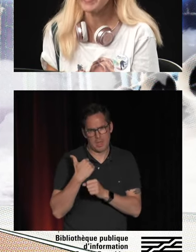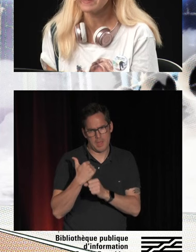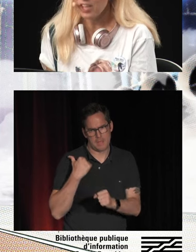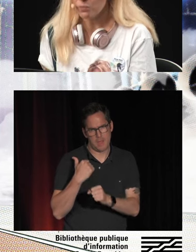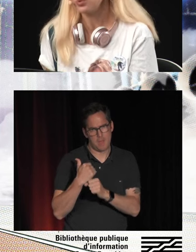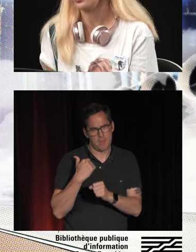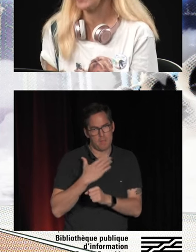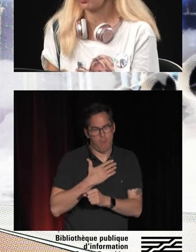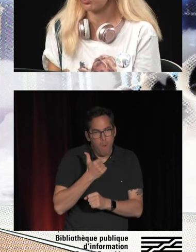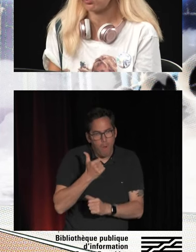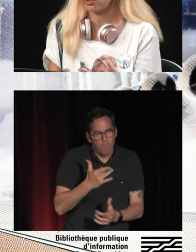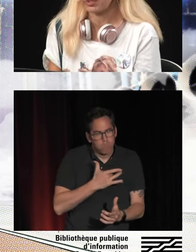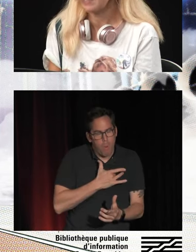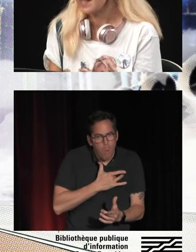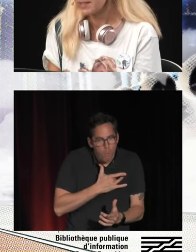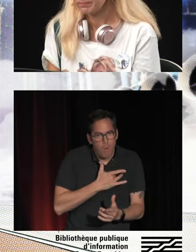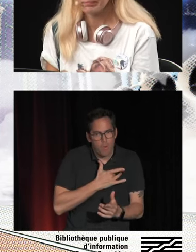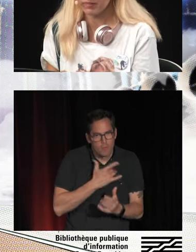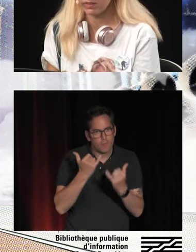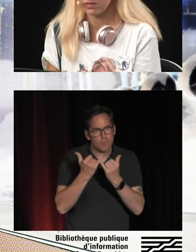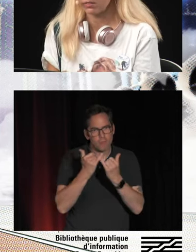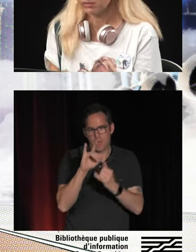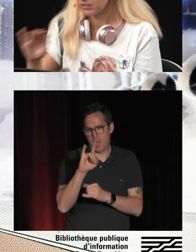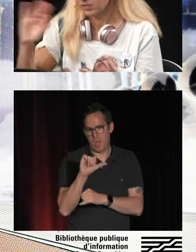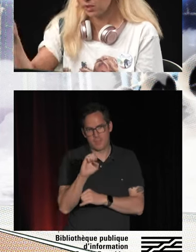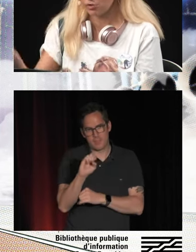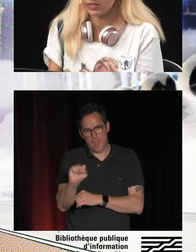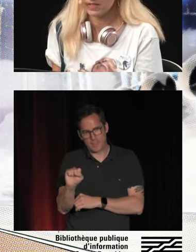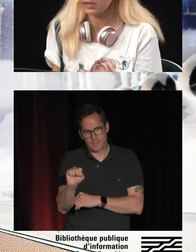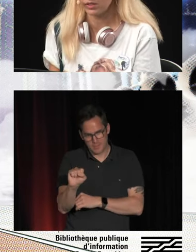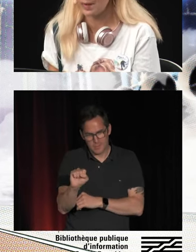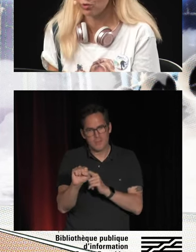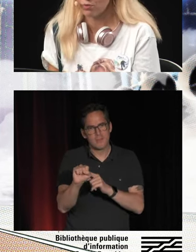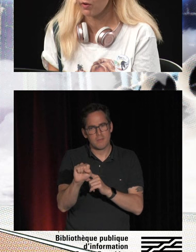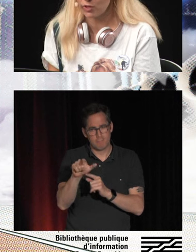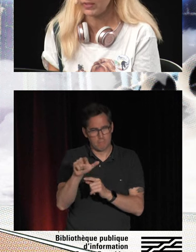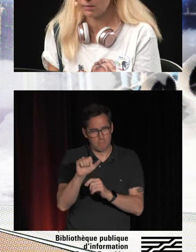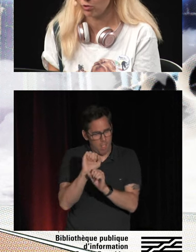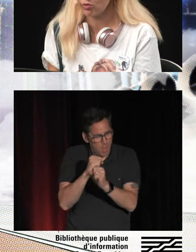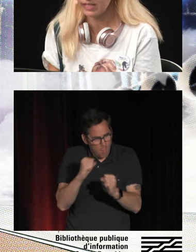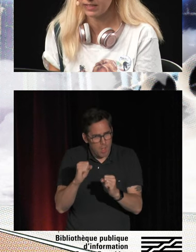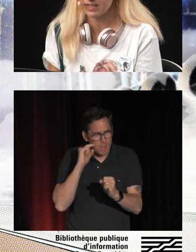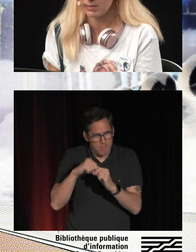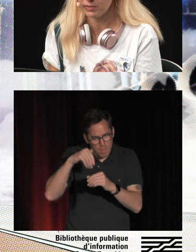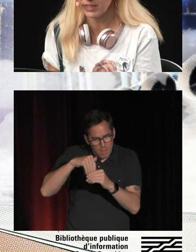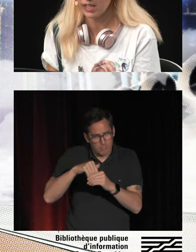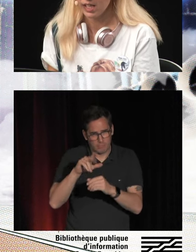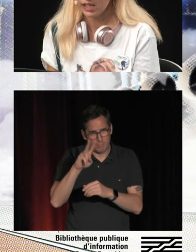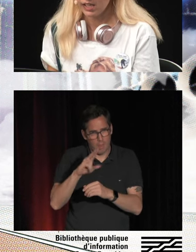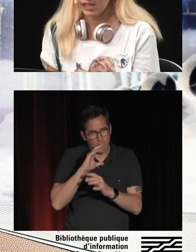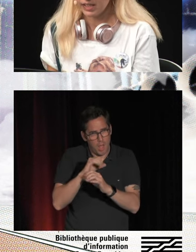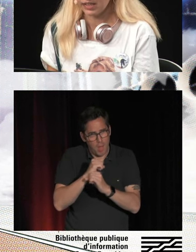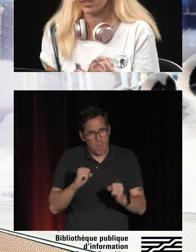eu un énorme coup de cœur pour le jeu Hades. Qui est un jeu indé absolument formidable. Jouer à Hades, c'est